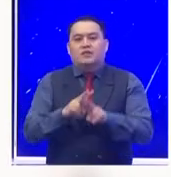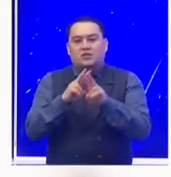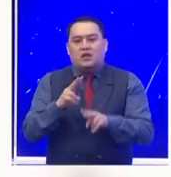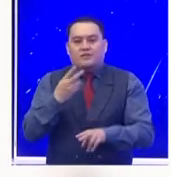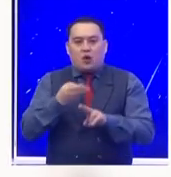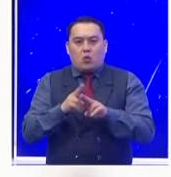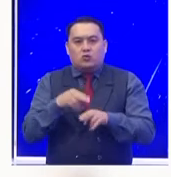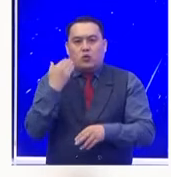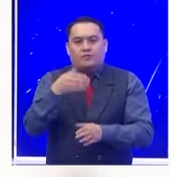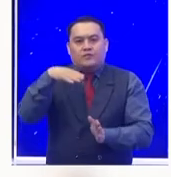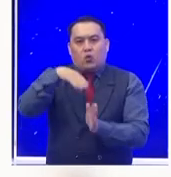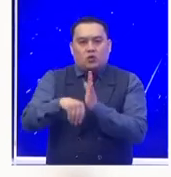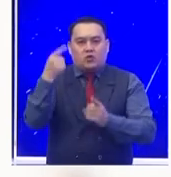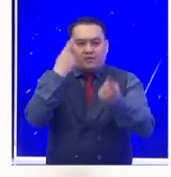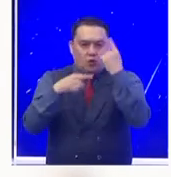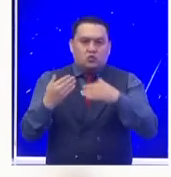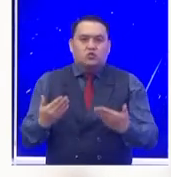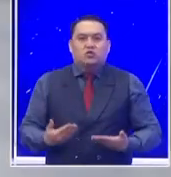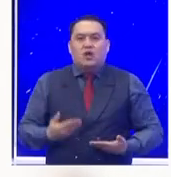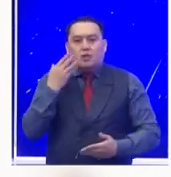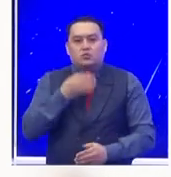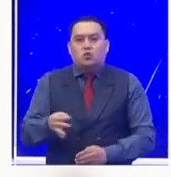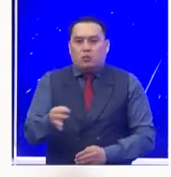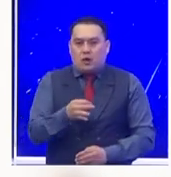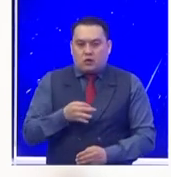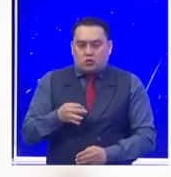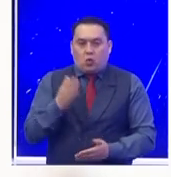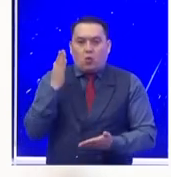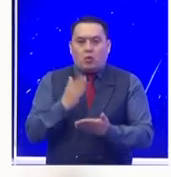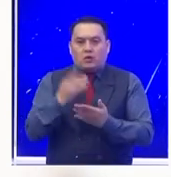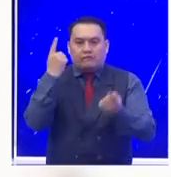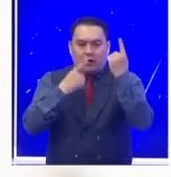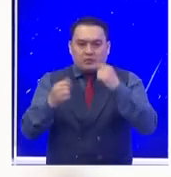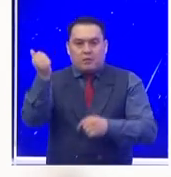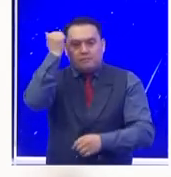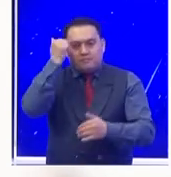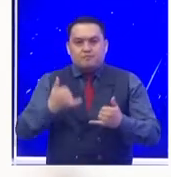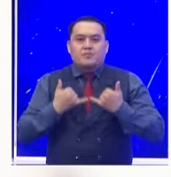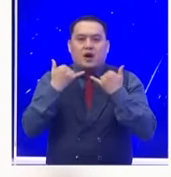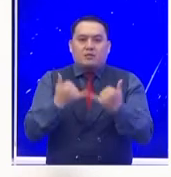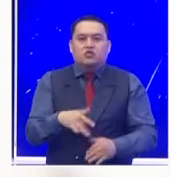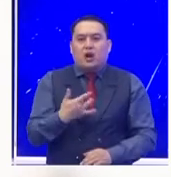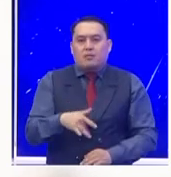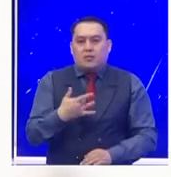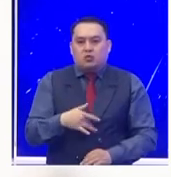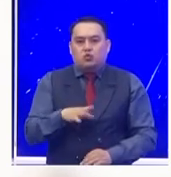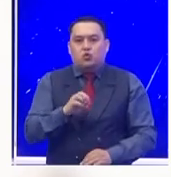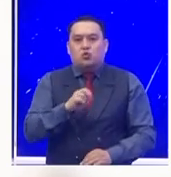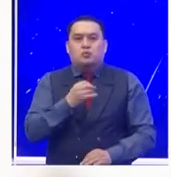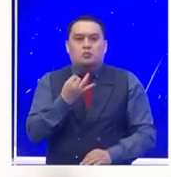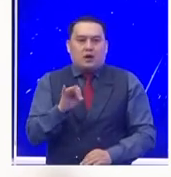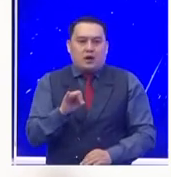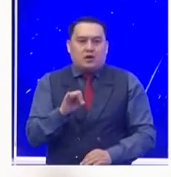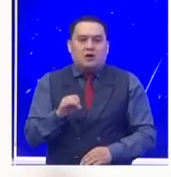казбек жар агапов внес их творческую жизнь алматинской области он является автором памятников посвященных жамбыла жабаева issue in buy аронова